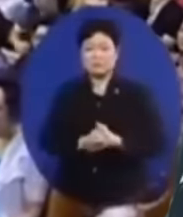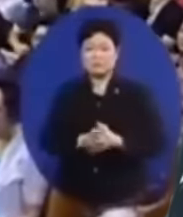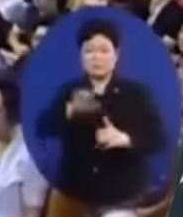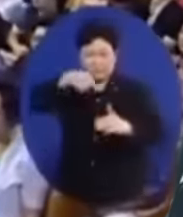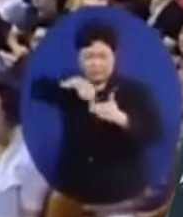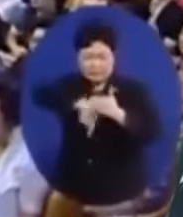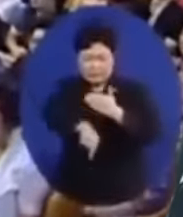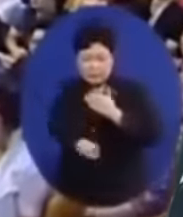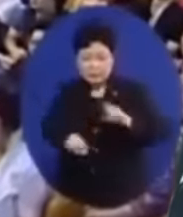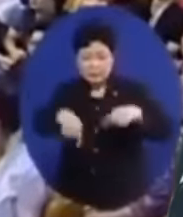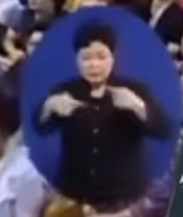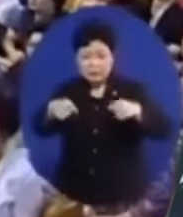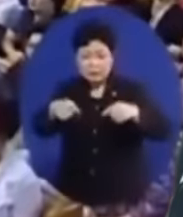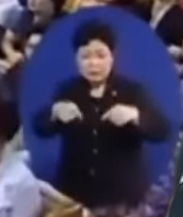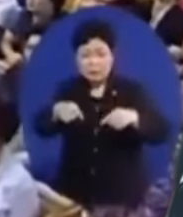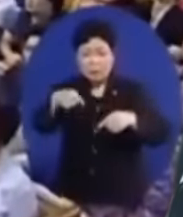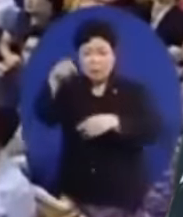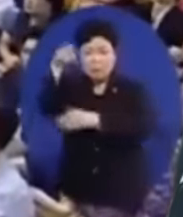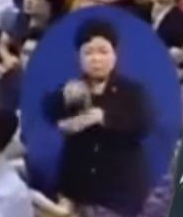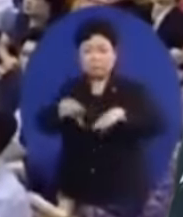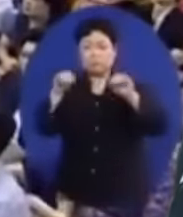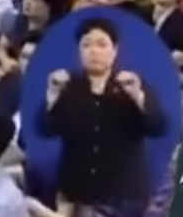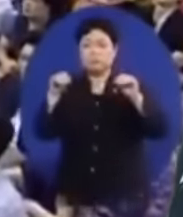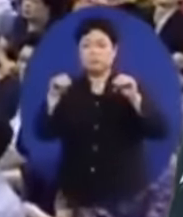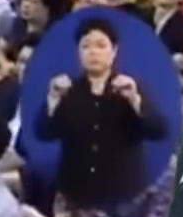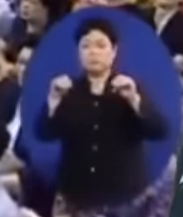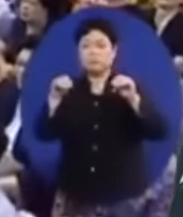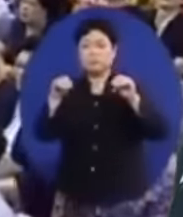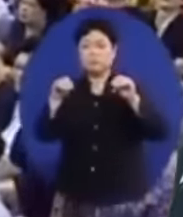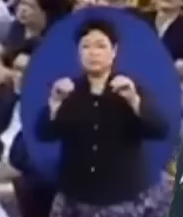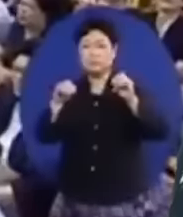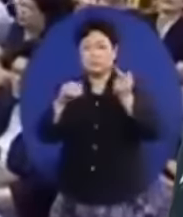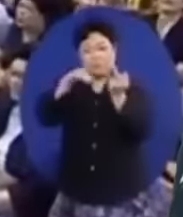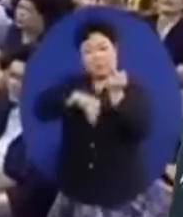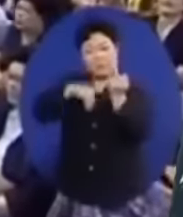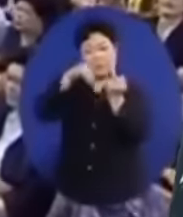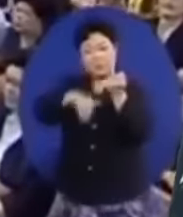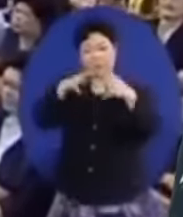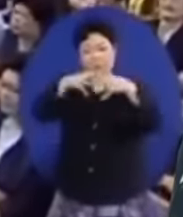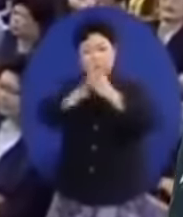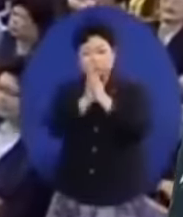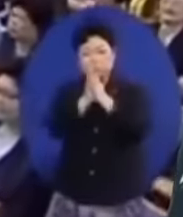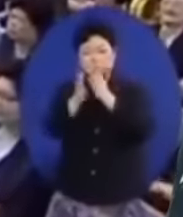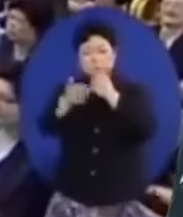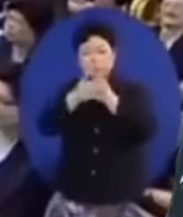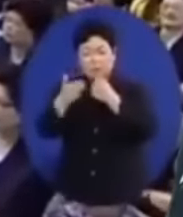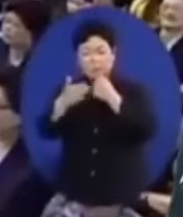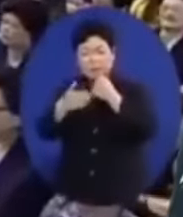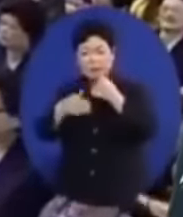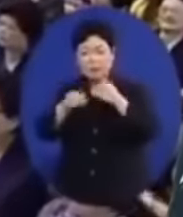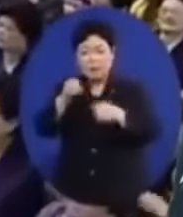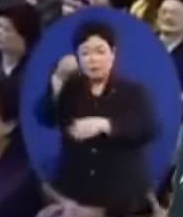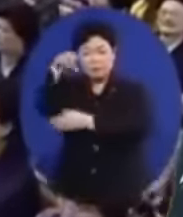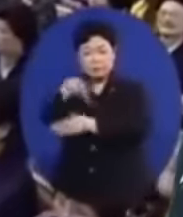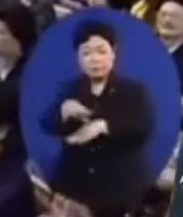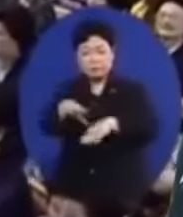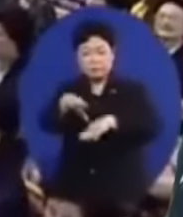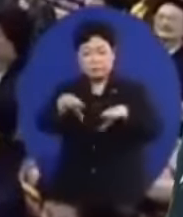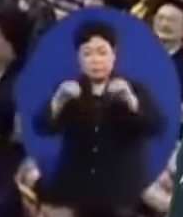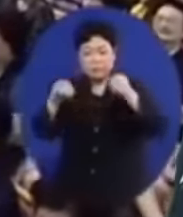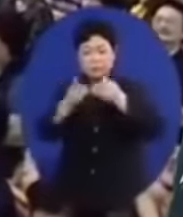깊이 들어가서 등불이 꺼져버렸습니다. 폐광된 갱도에 깊이 들어가서 등불이 꺼졌으니